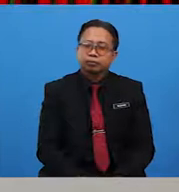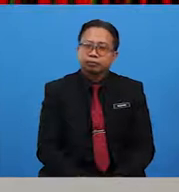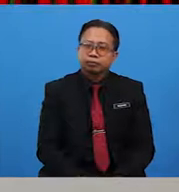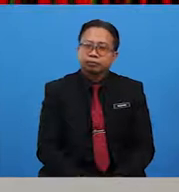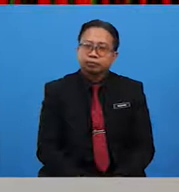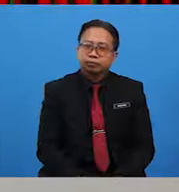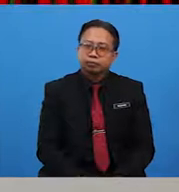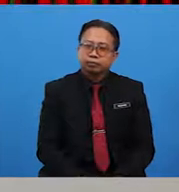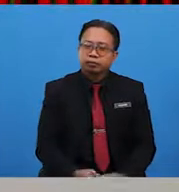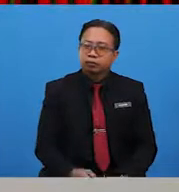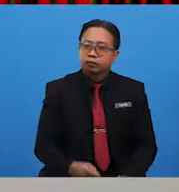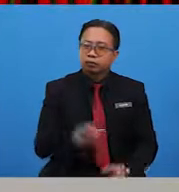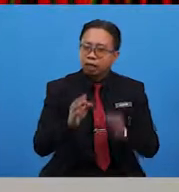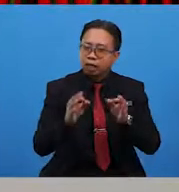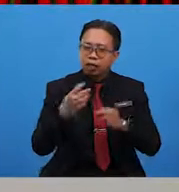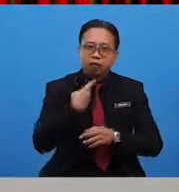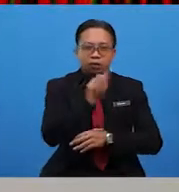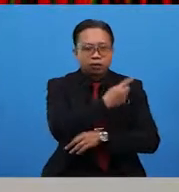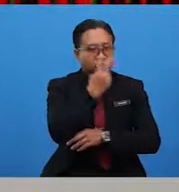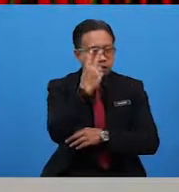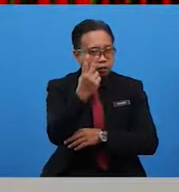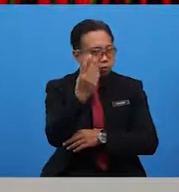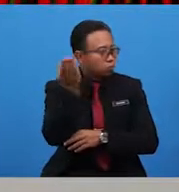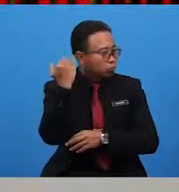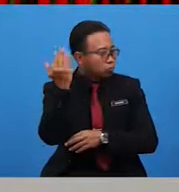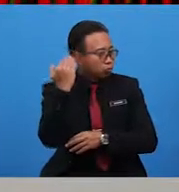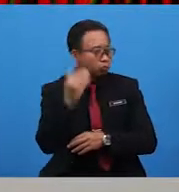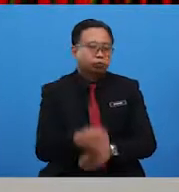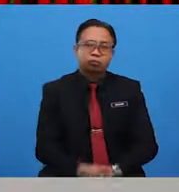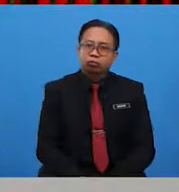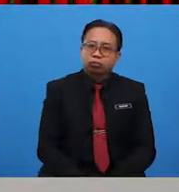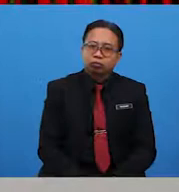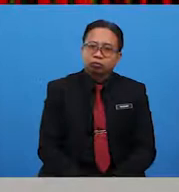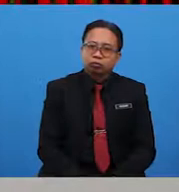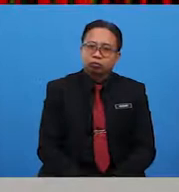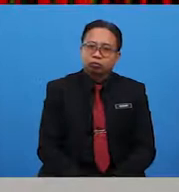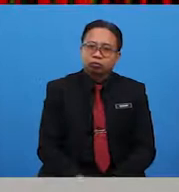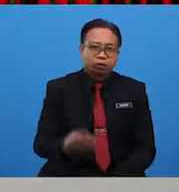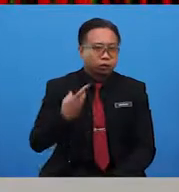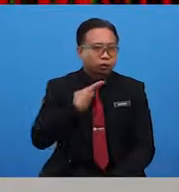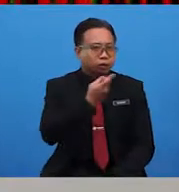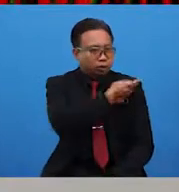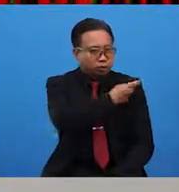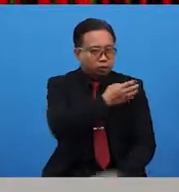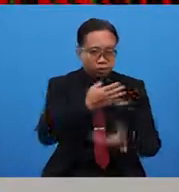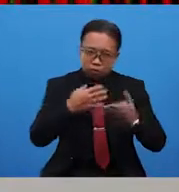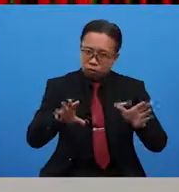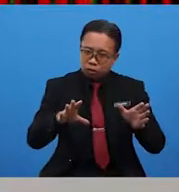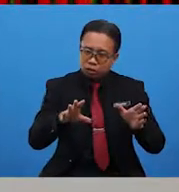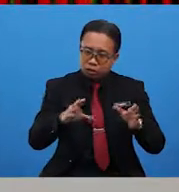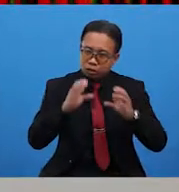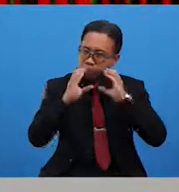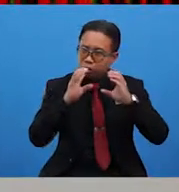kalau kita Jateng episode 1 yang terdahulu sebelum kita di pengenalan seni visual kita dah cakap tentang bidang